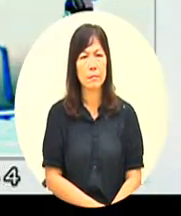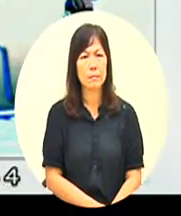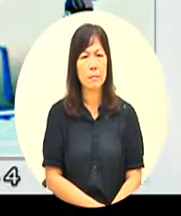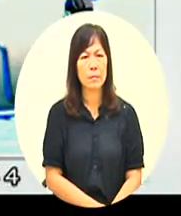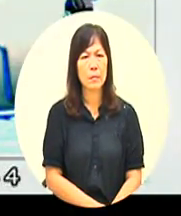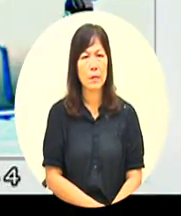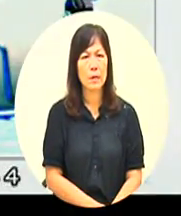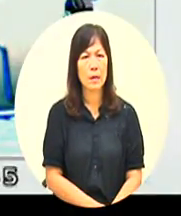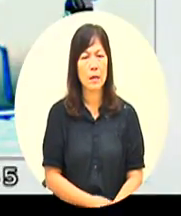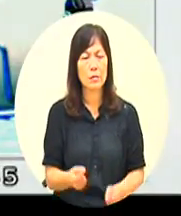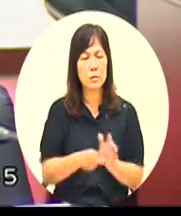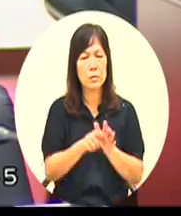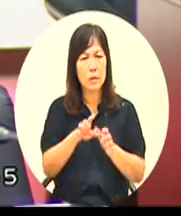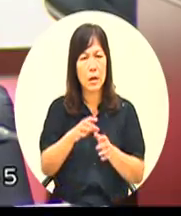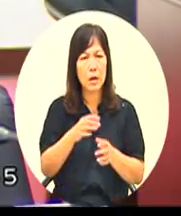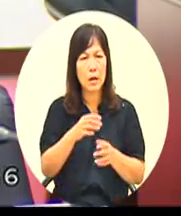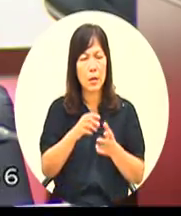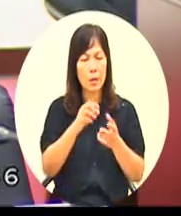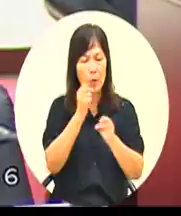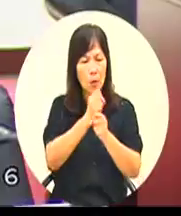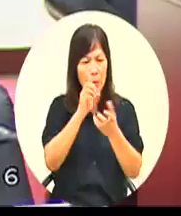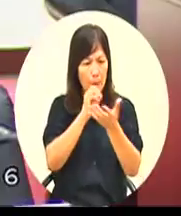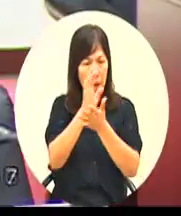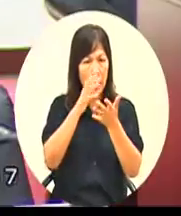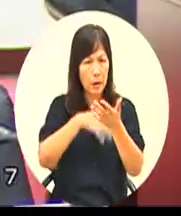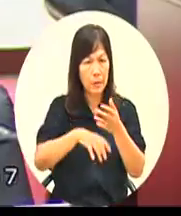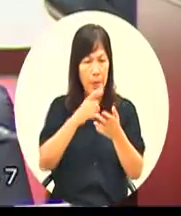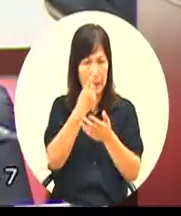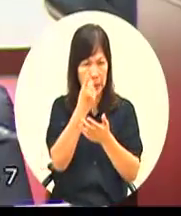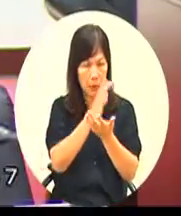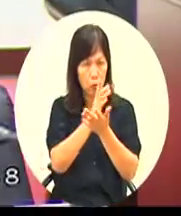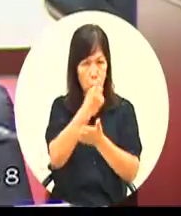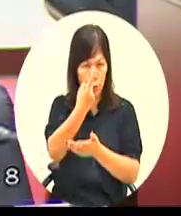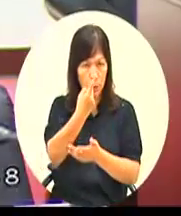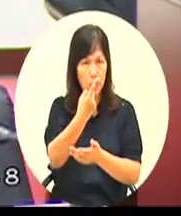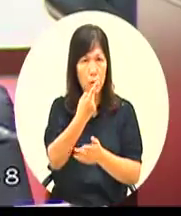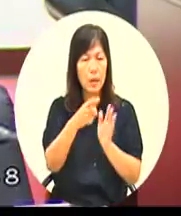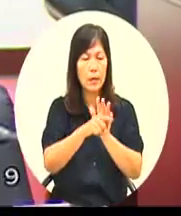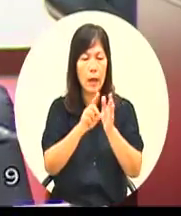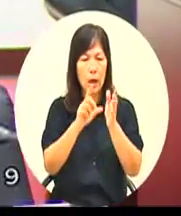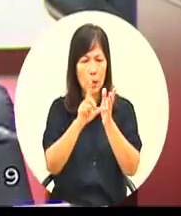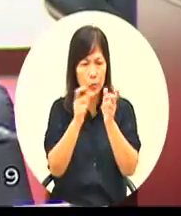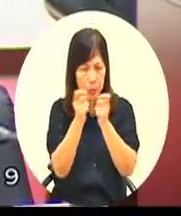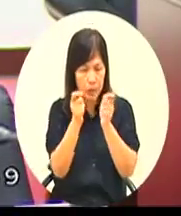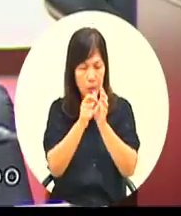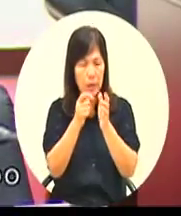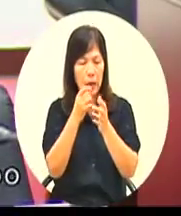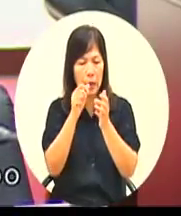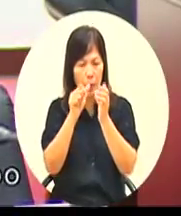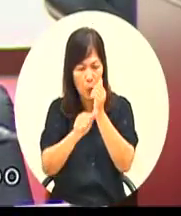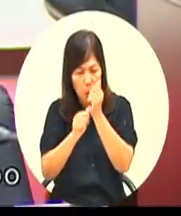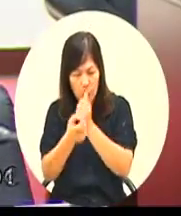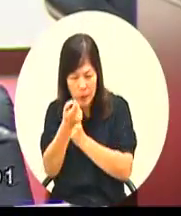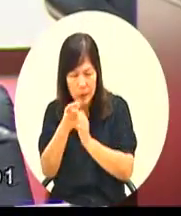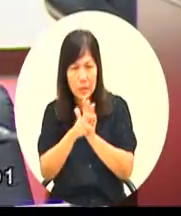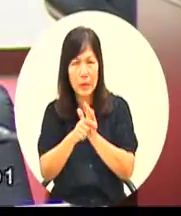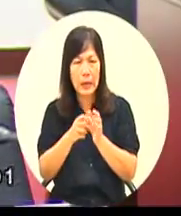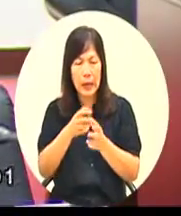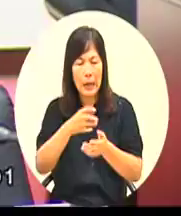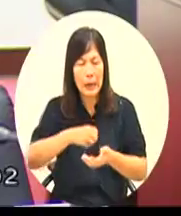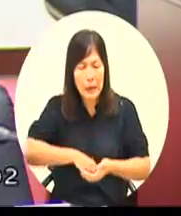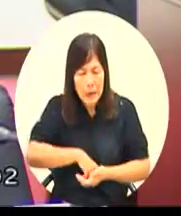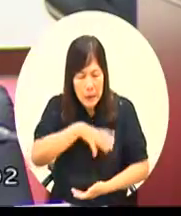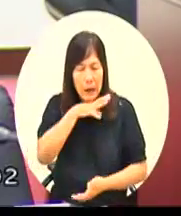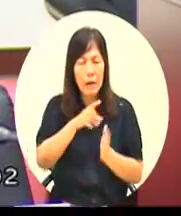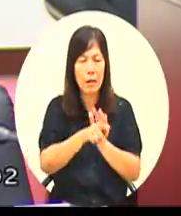业务报告里头的第一页呀、啊，我们就是说。近年来啊，随着少子化、高龄化社会啊，产业